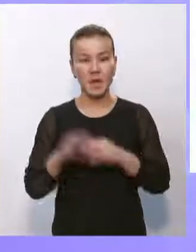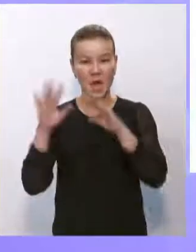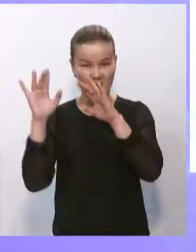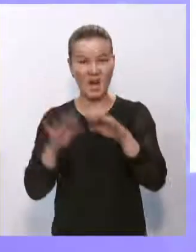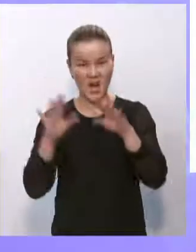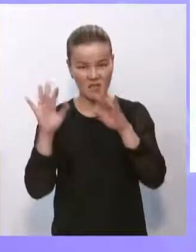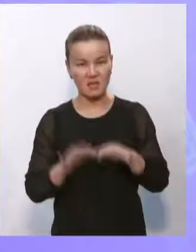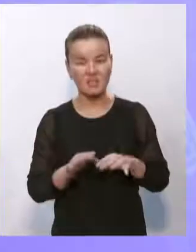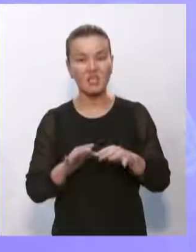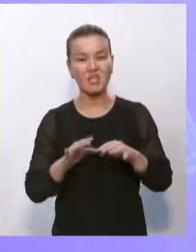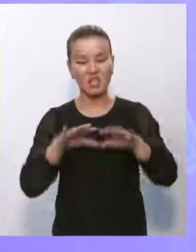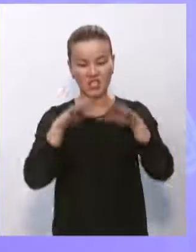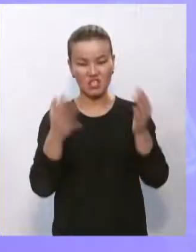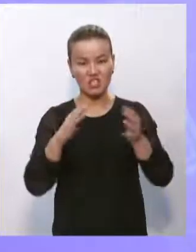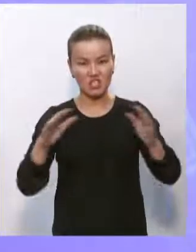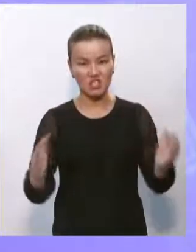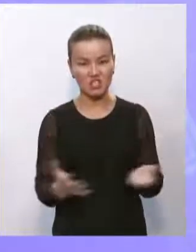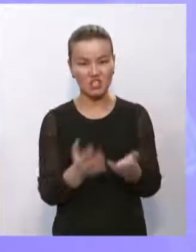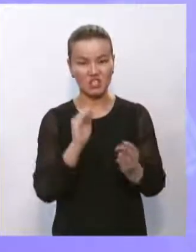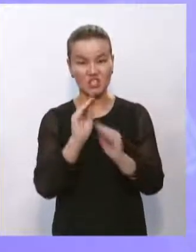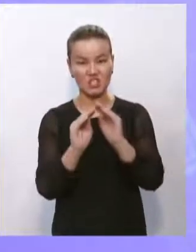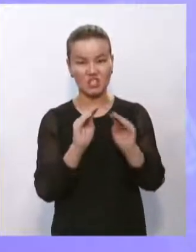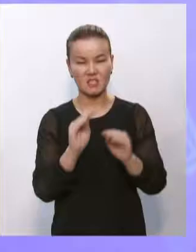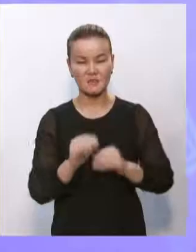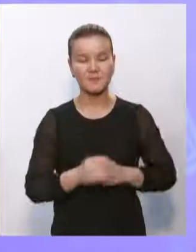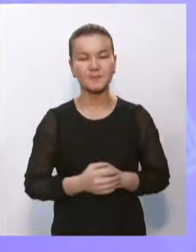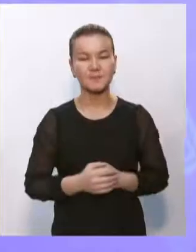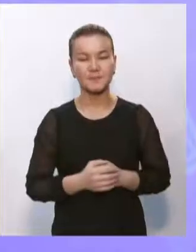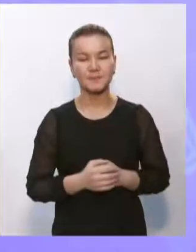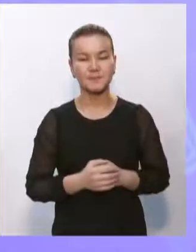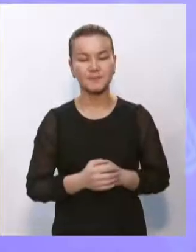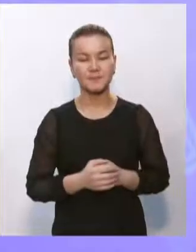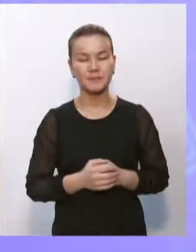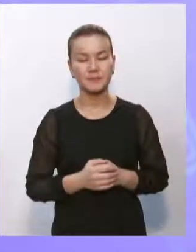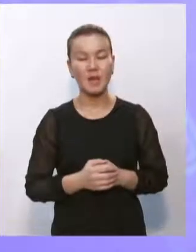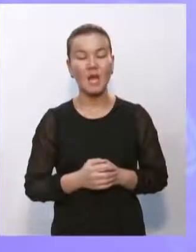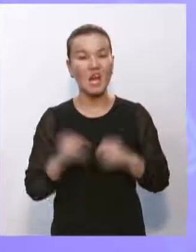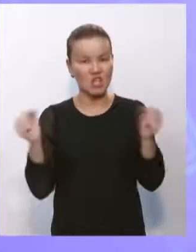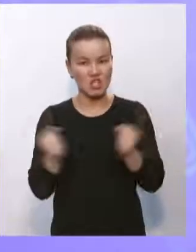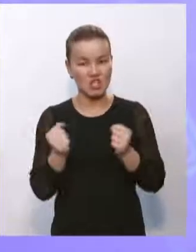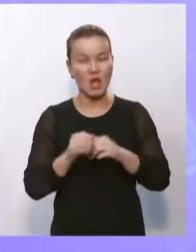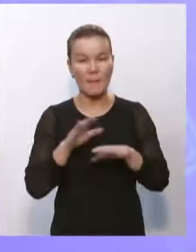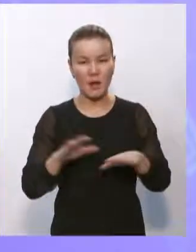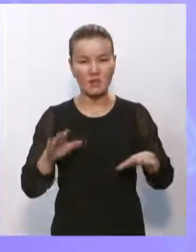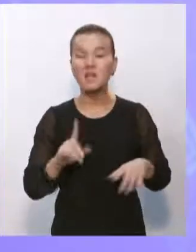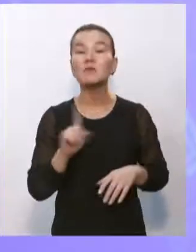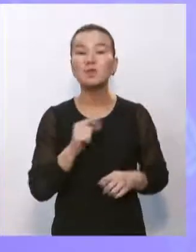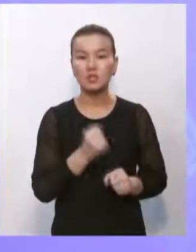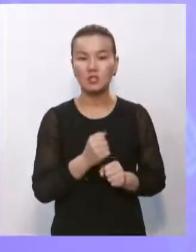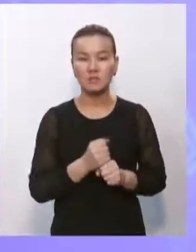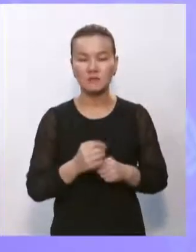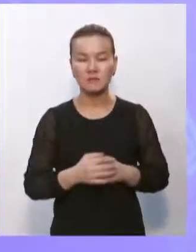Кардан киши жасашат. Кардан киши жасашат. Кышында балдар эмне